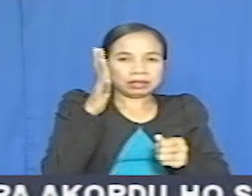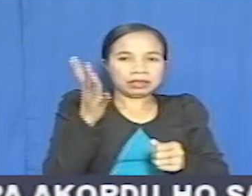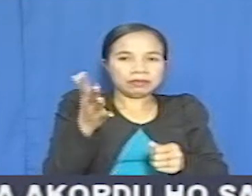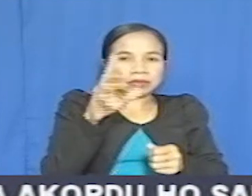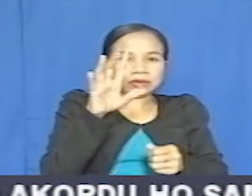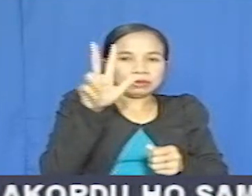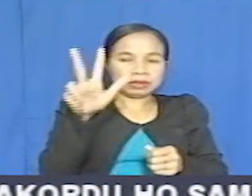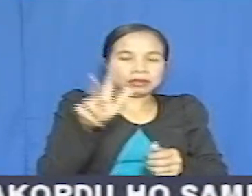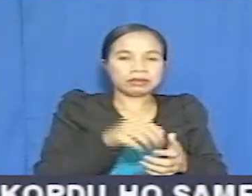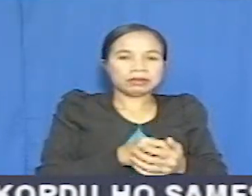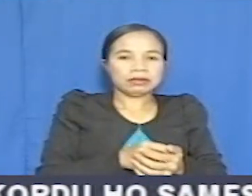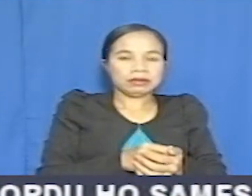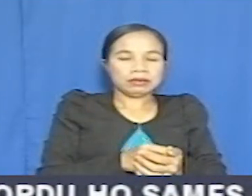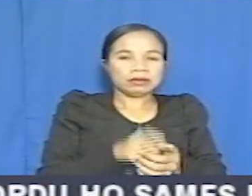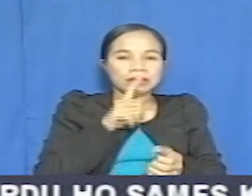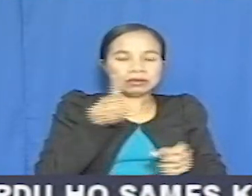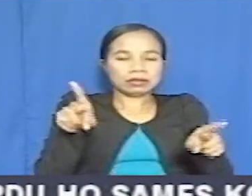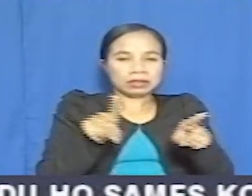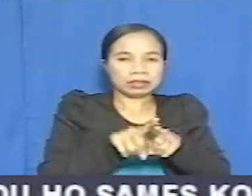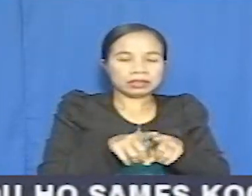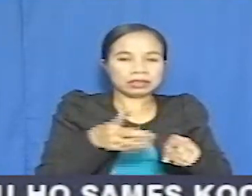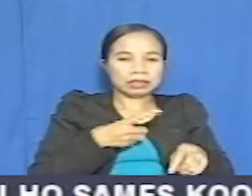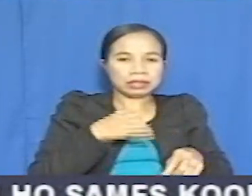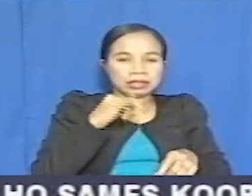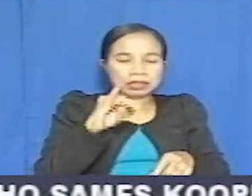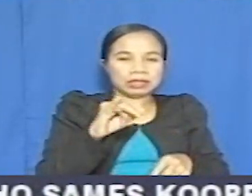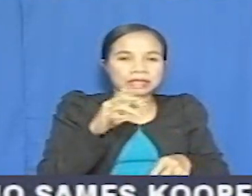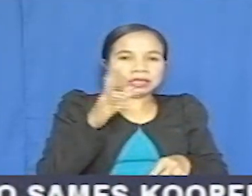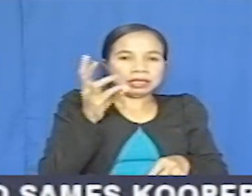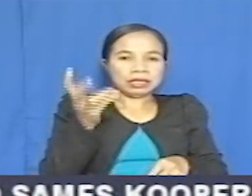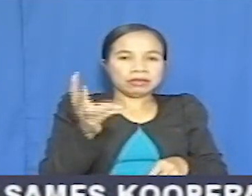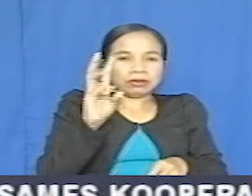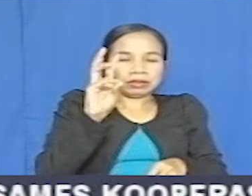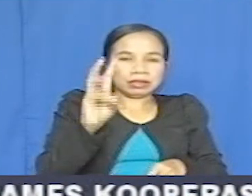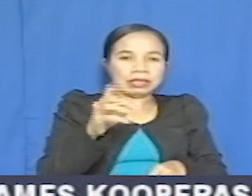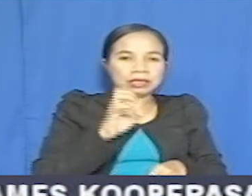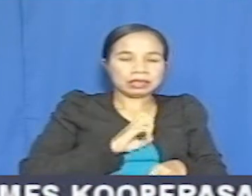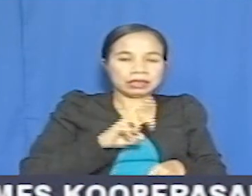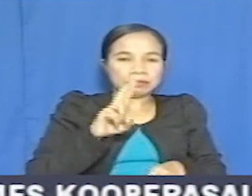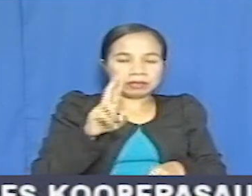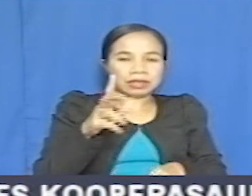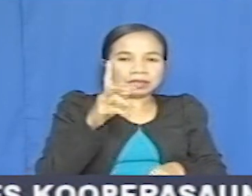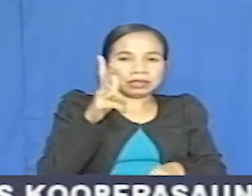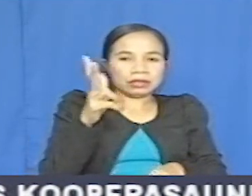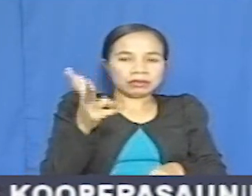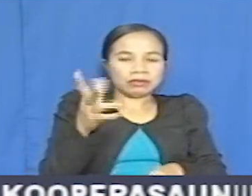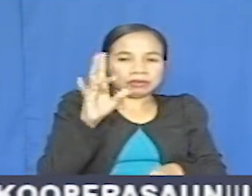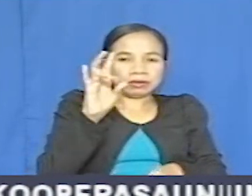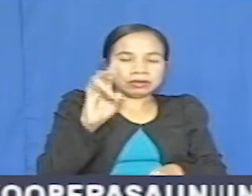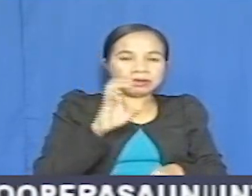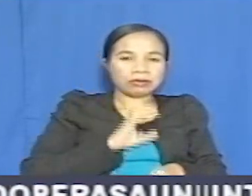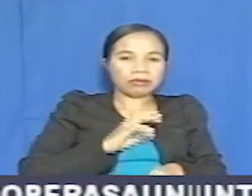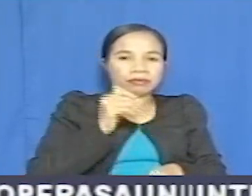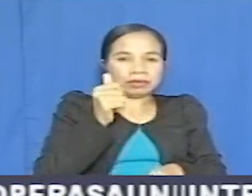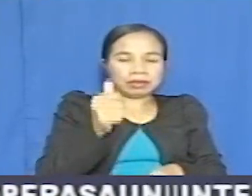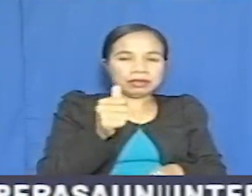Nulu Resintolu. O detalhe, Hanesan, Iha Dili, Nenulu Resinen, Ermera, Tolunulu Resin Hitu, Kova